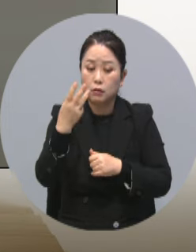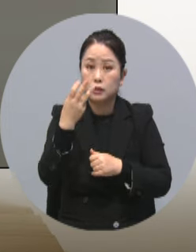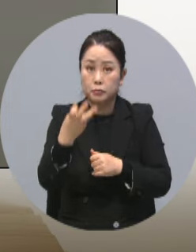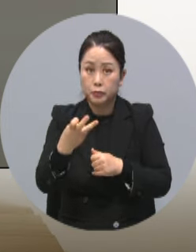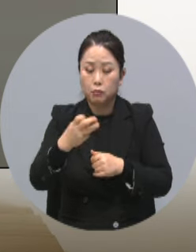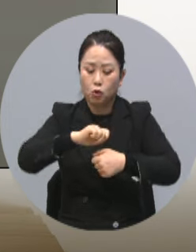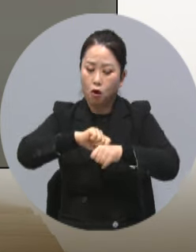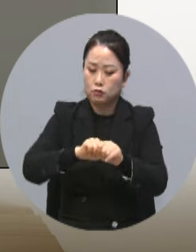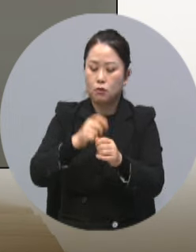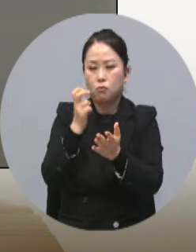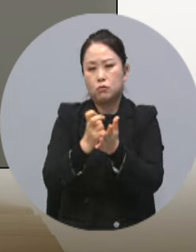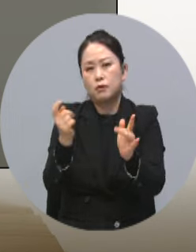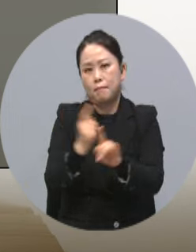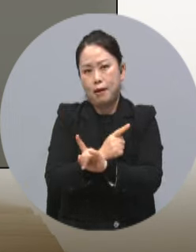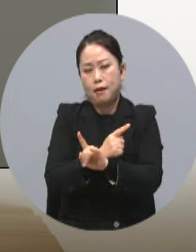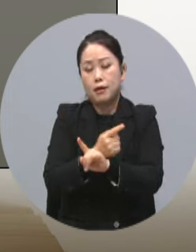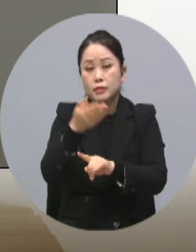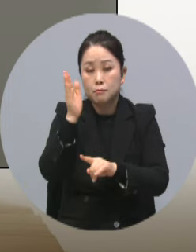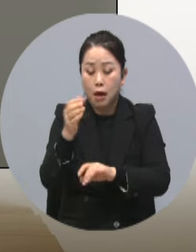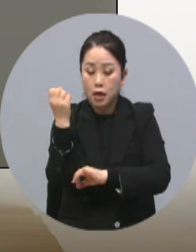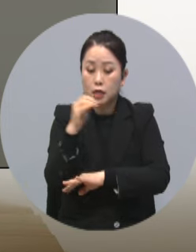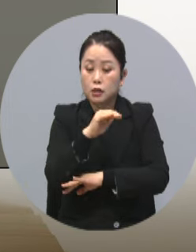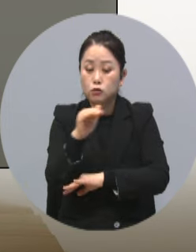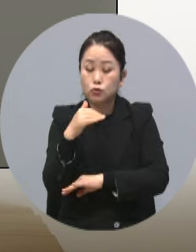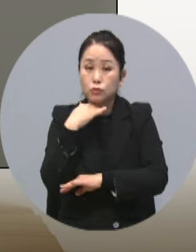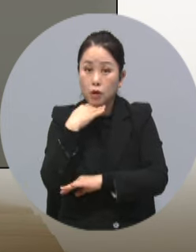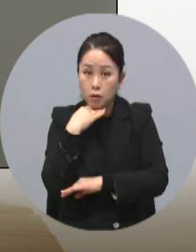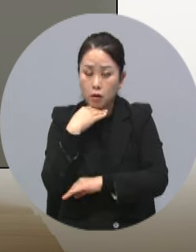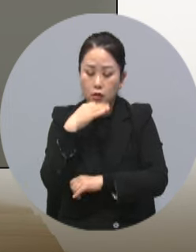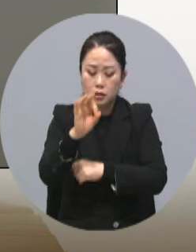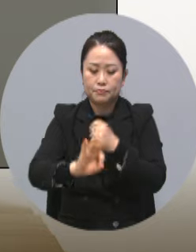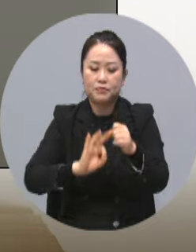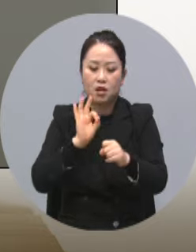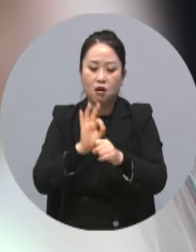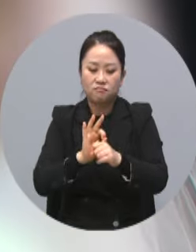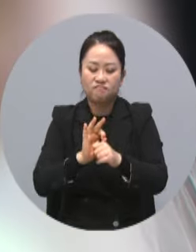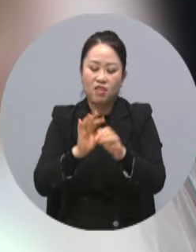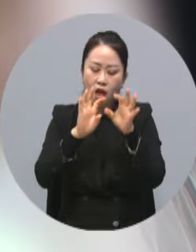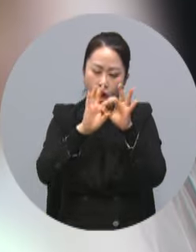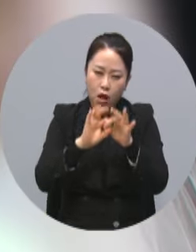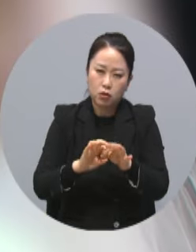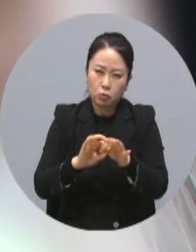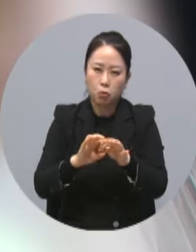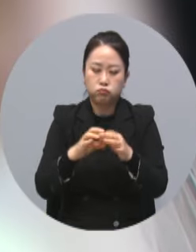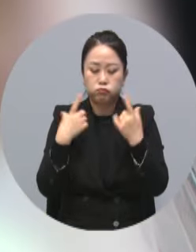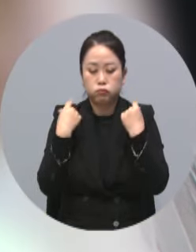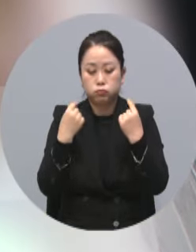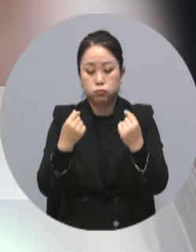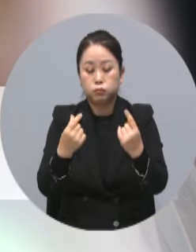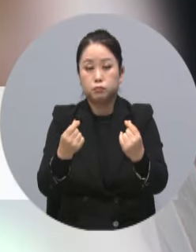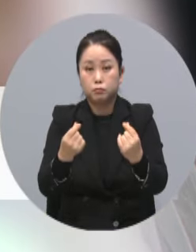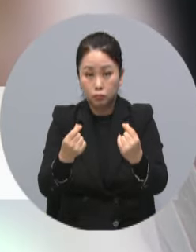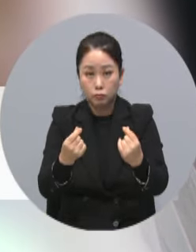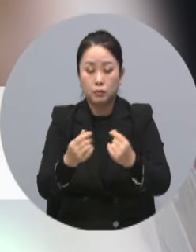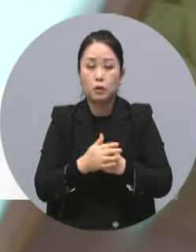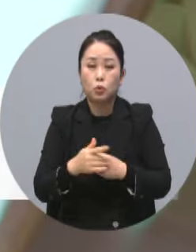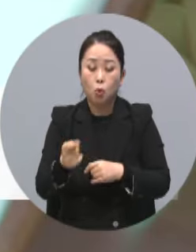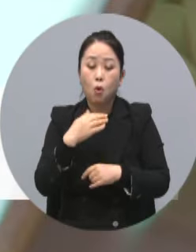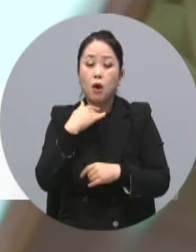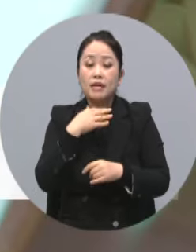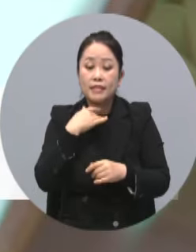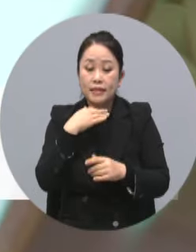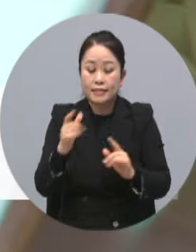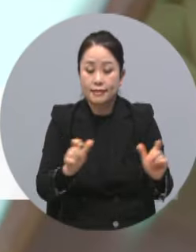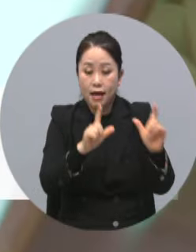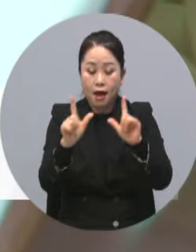강제 규정으로 바뀌었지만 연령은 10년 넘게 제자입니다 그 사이 기대수명은 늘고 특히